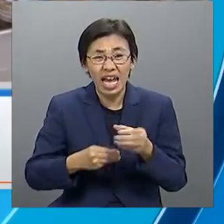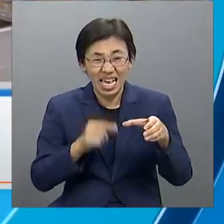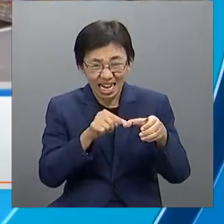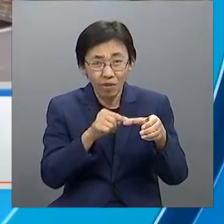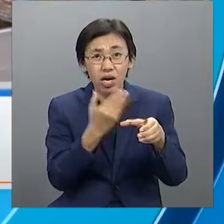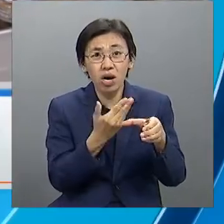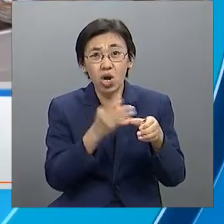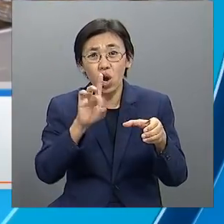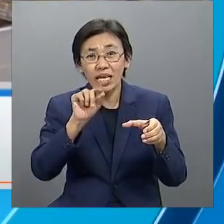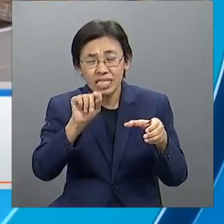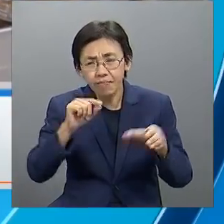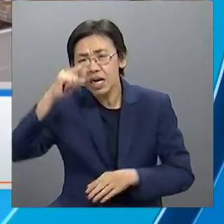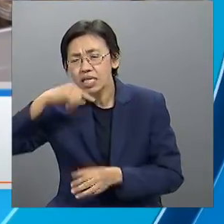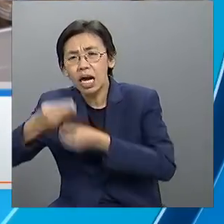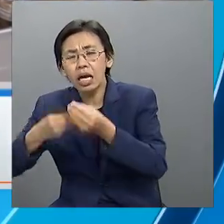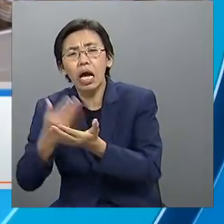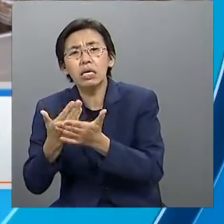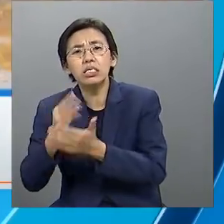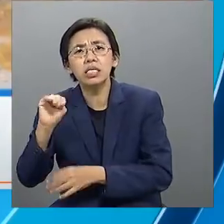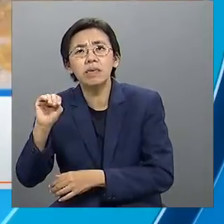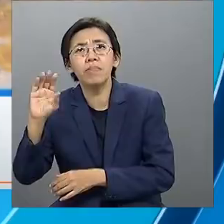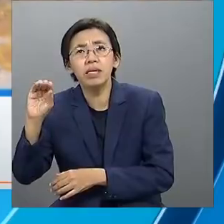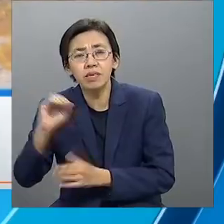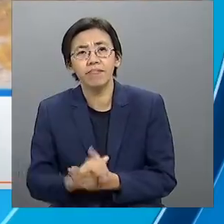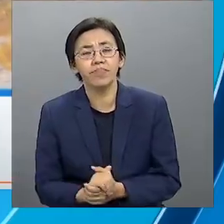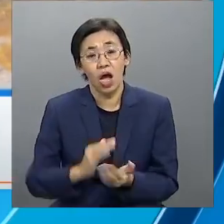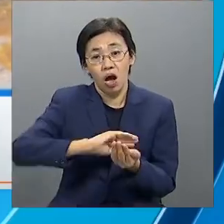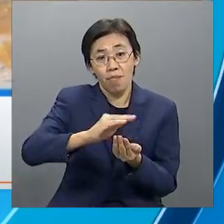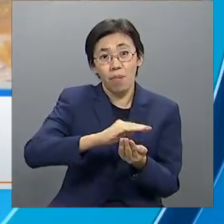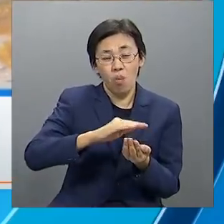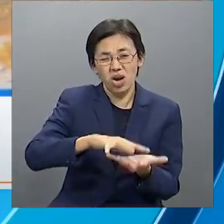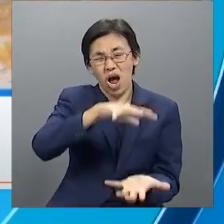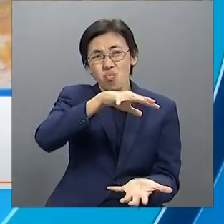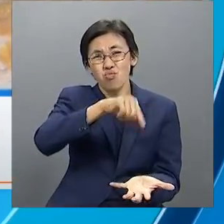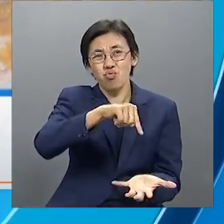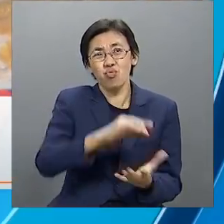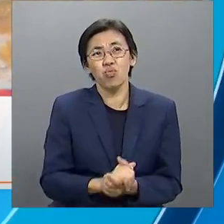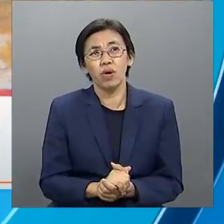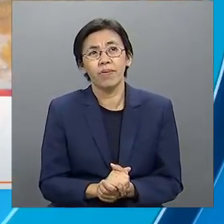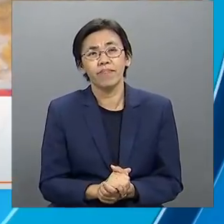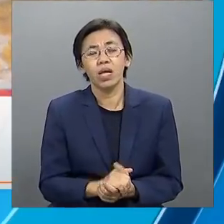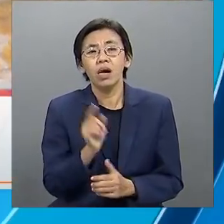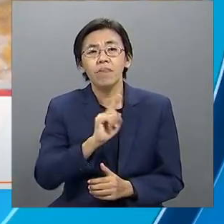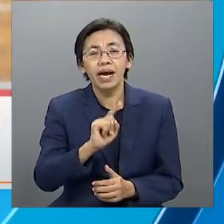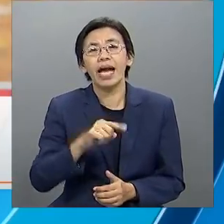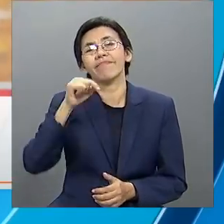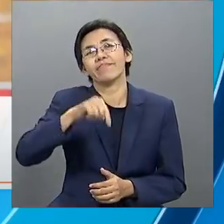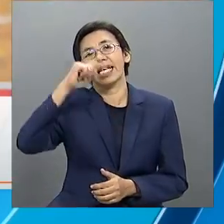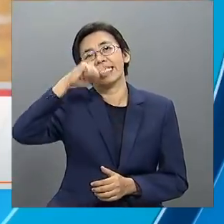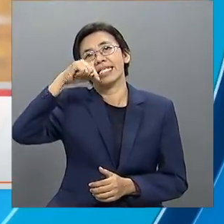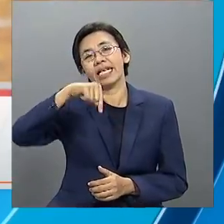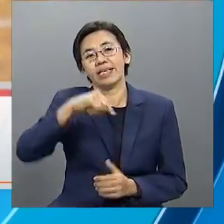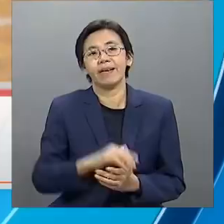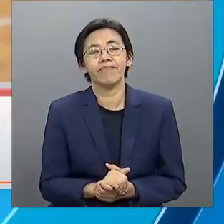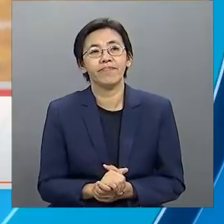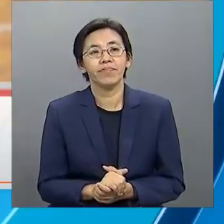ศไทย40-50 บาทแต่คือมะม่วงกล่องลังที่อยู่ข้างๆนะพี่ท็อปก็คือป้ายฉลากก็คือ made in Thailand มาจากไทยเลยนะ ใช่มะม่วงมาจากไ